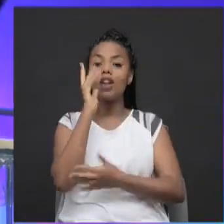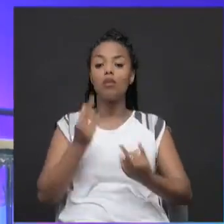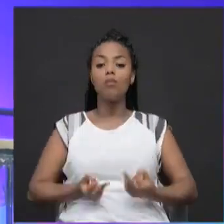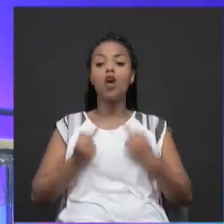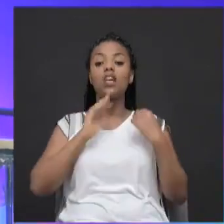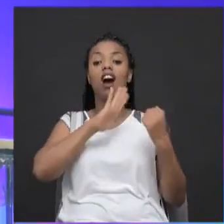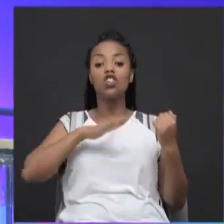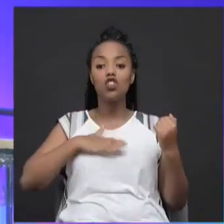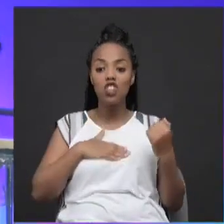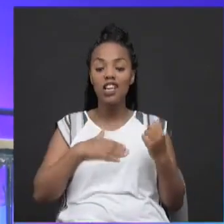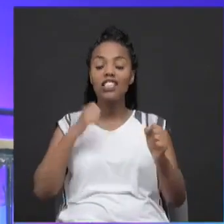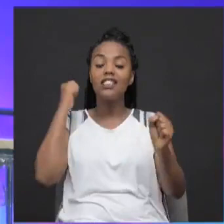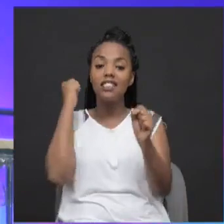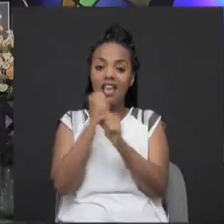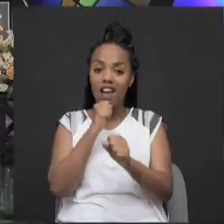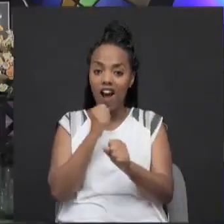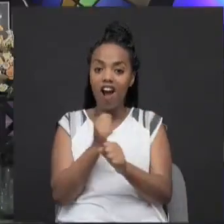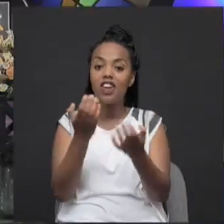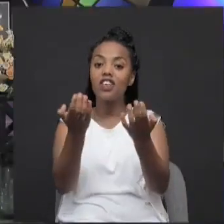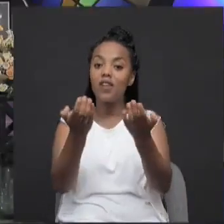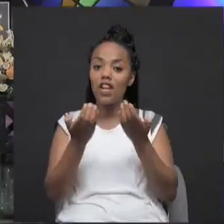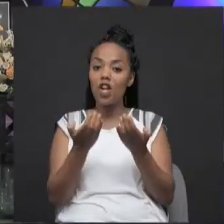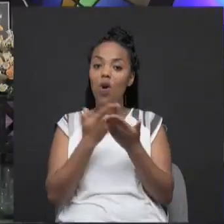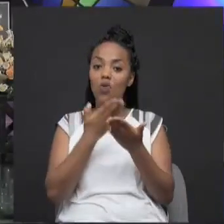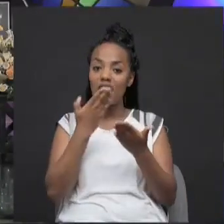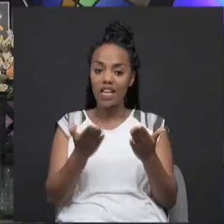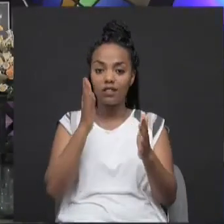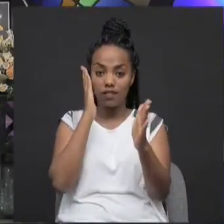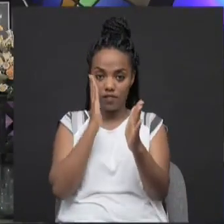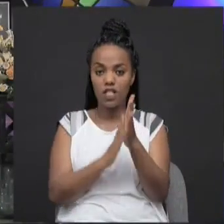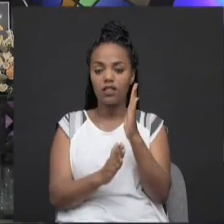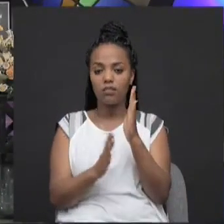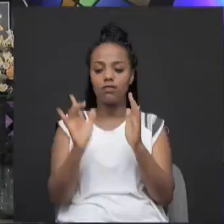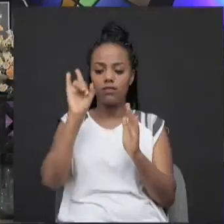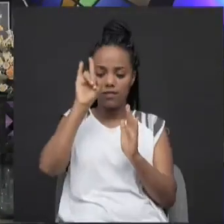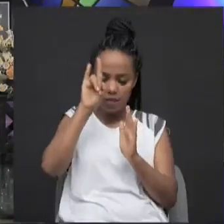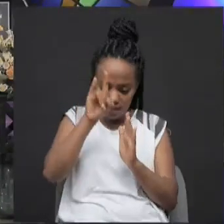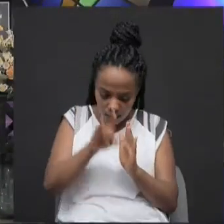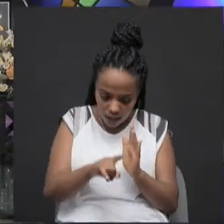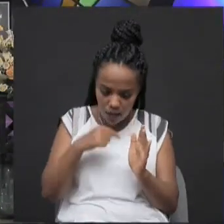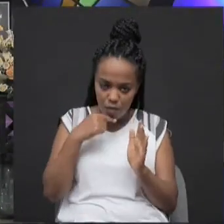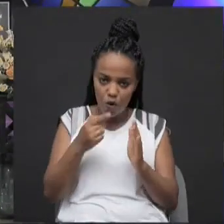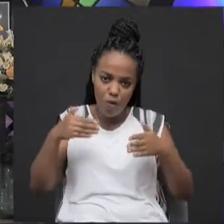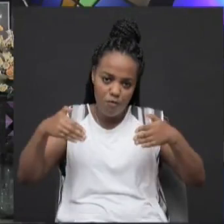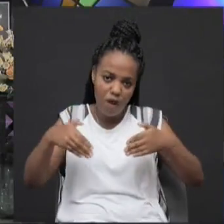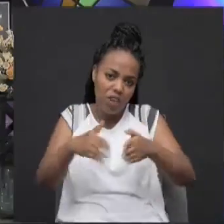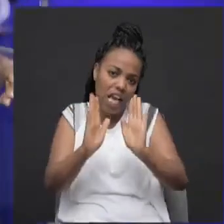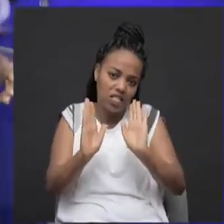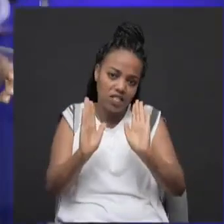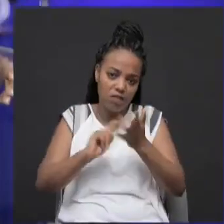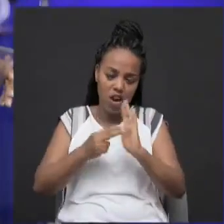በሕይወታችን ሊሰራ የፈለገውን ነገር እንዲፈጽም ዝቅ ብሎ መፍቀድ ማለት